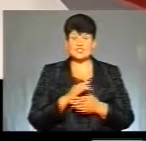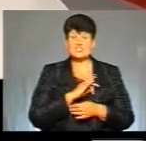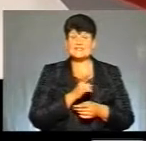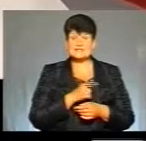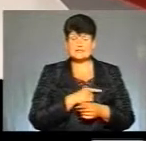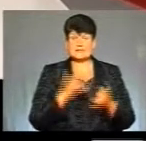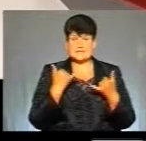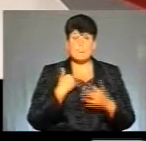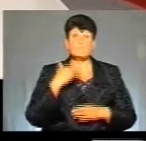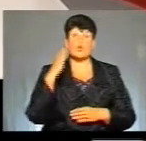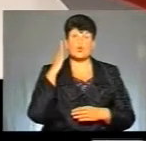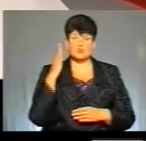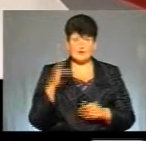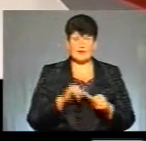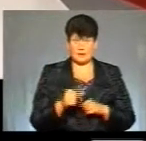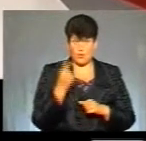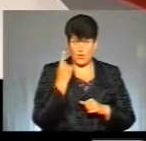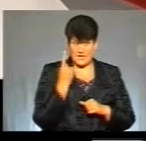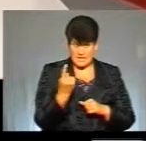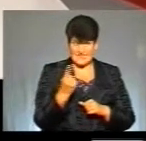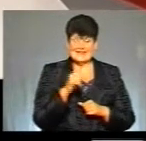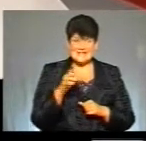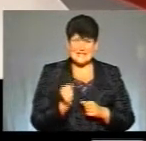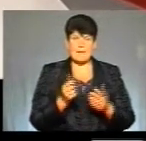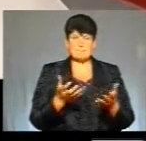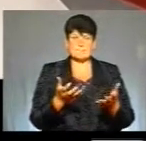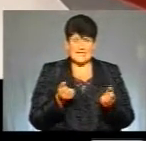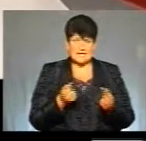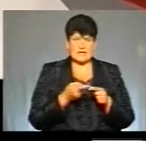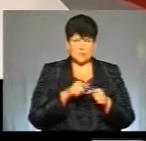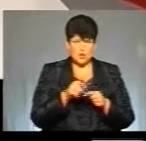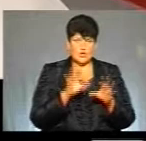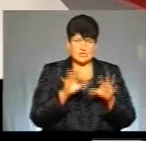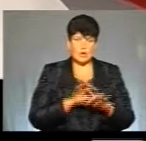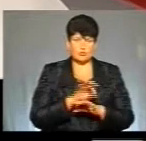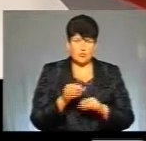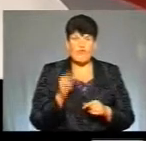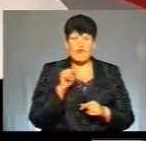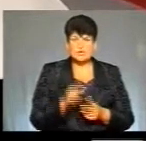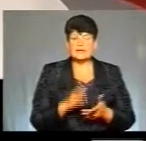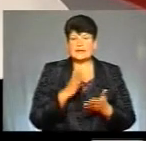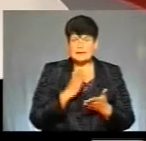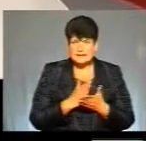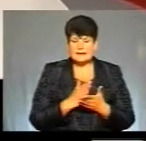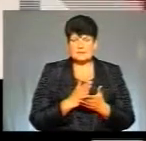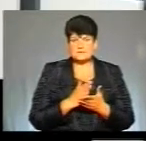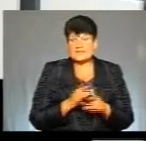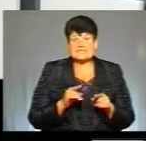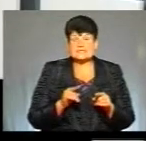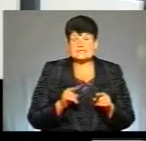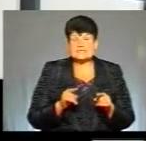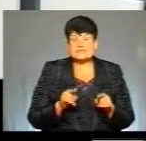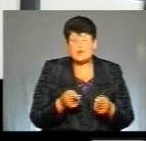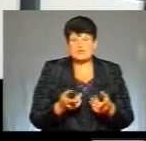всі проголосували, крім однієї, за прийняття цього законопроекту, вони до певної міри є заручниками тої ситуації,